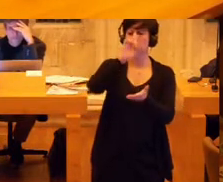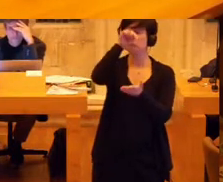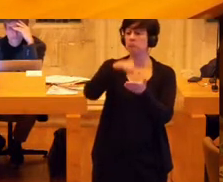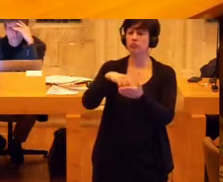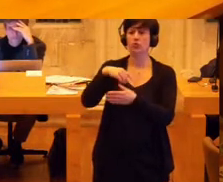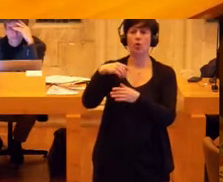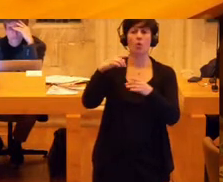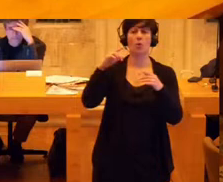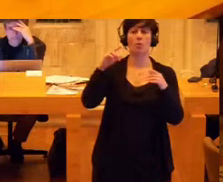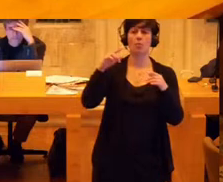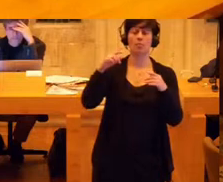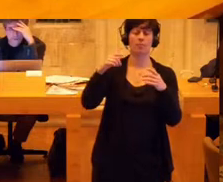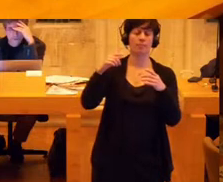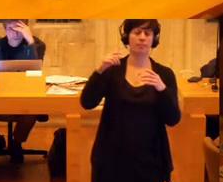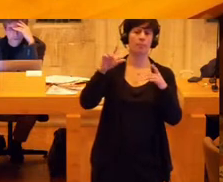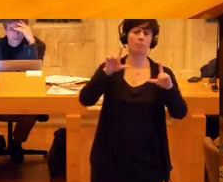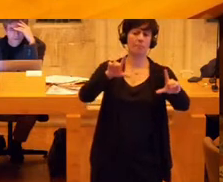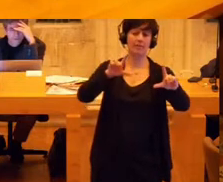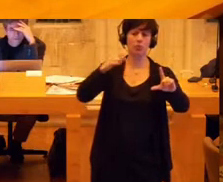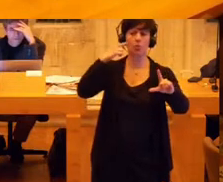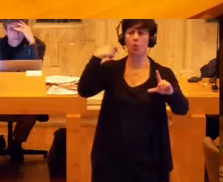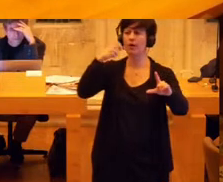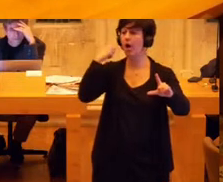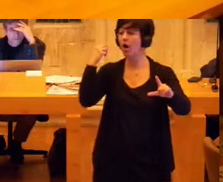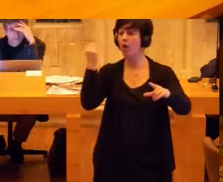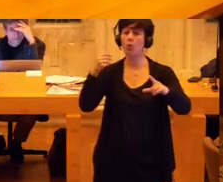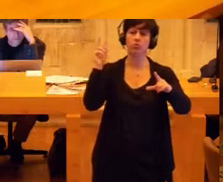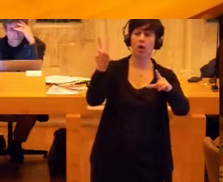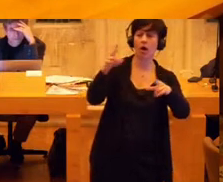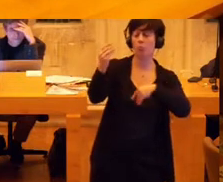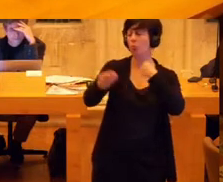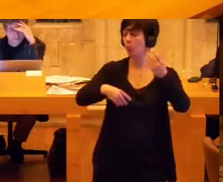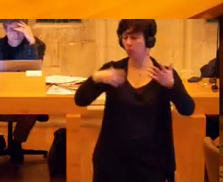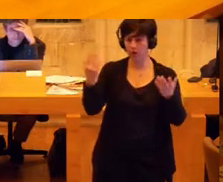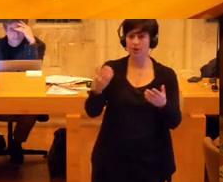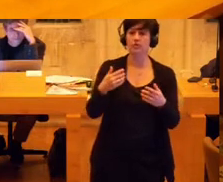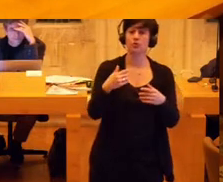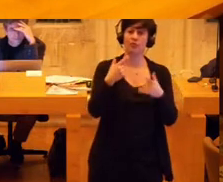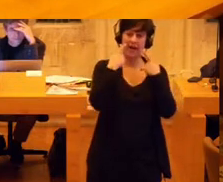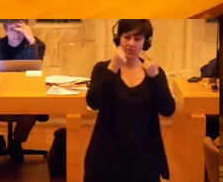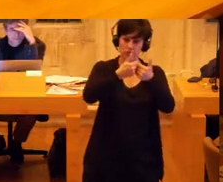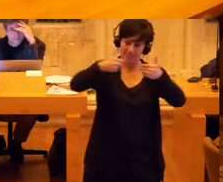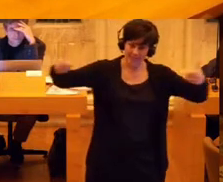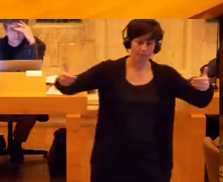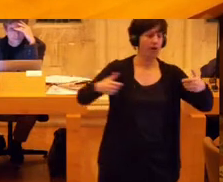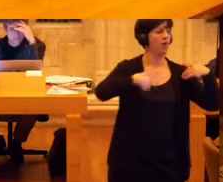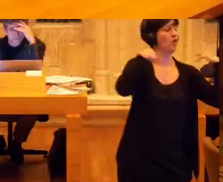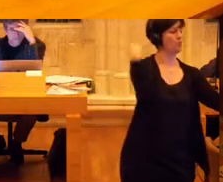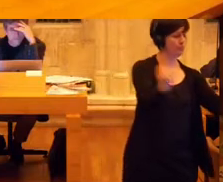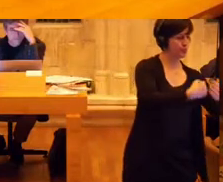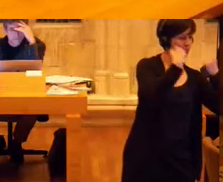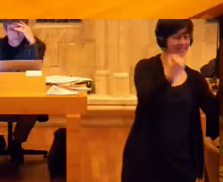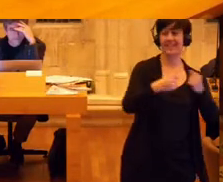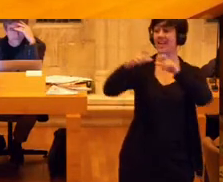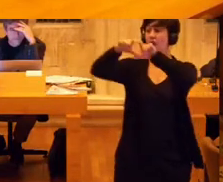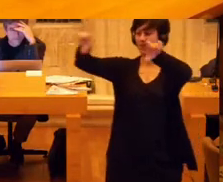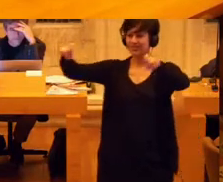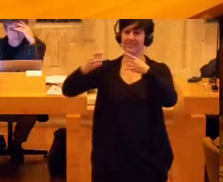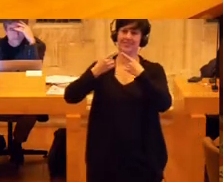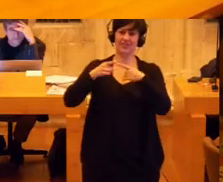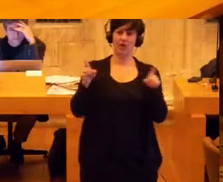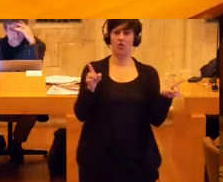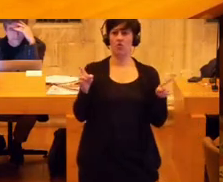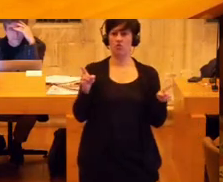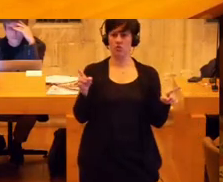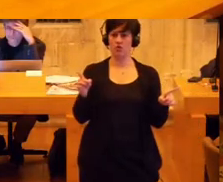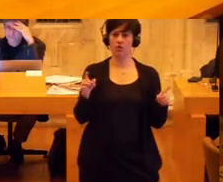Donc sur les panneaux, pour faire le parallèle sur ce sujet bien précis entre la publicité et les enseignes, tout comme sur les